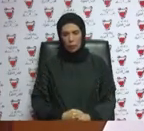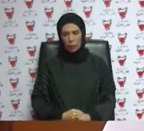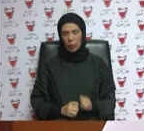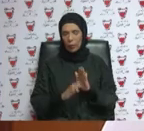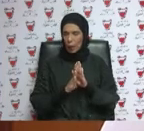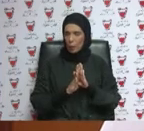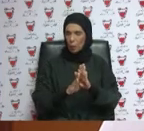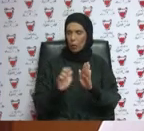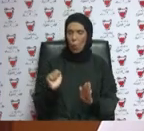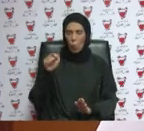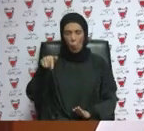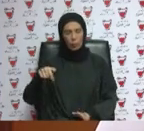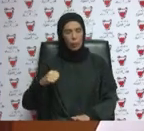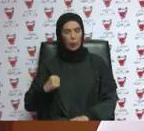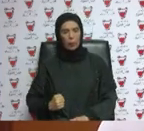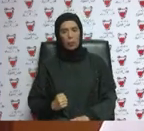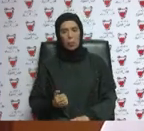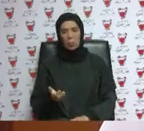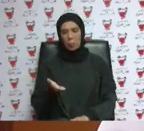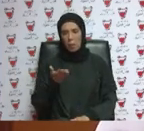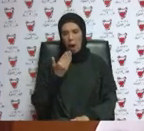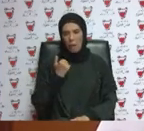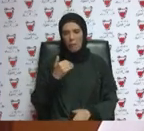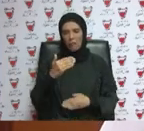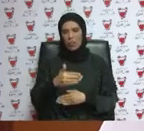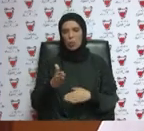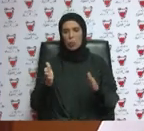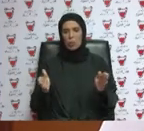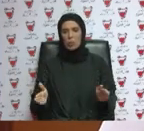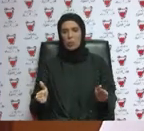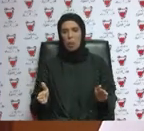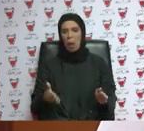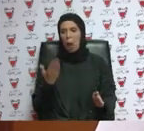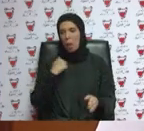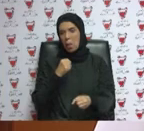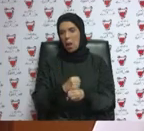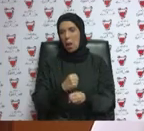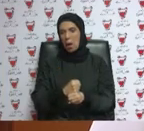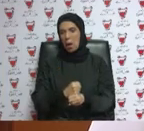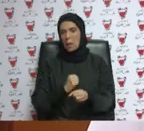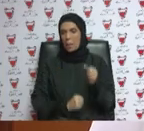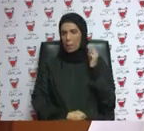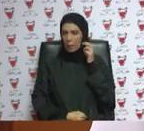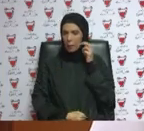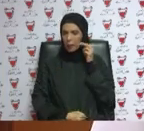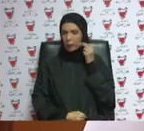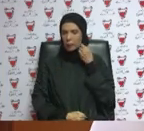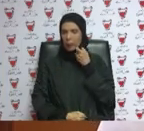دعم المواطنين البحرينيين لما كان لهذا الصندوق الحقيقة أي دور يذكر في هذا المحنة التي